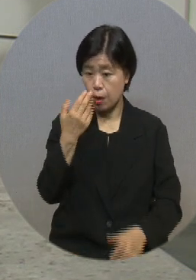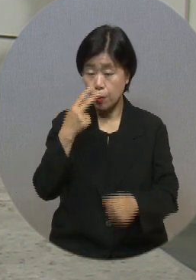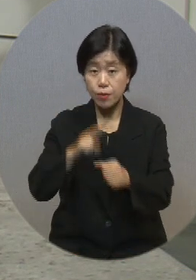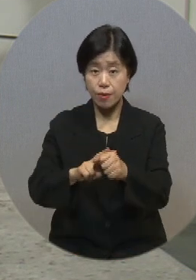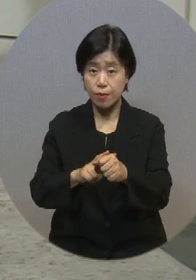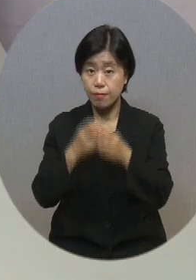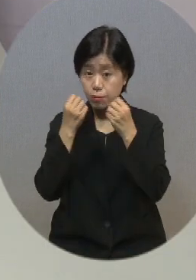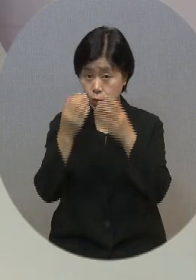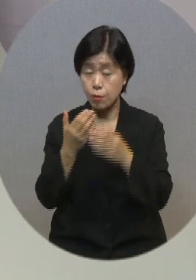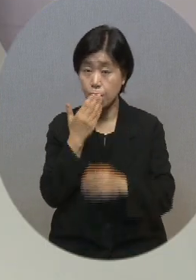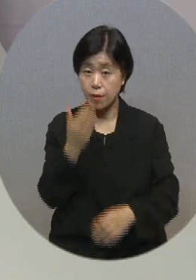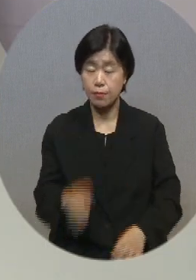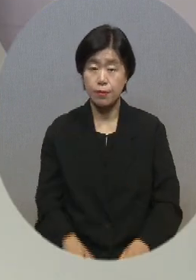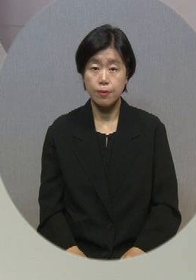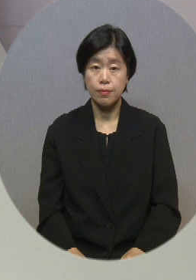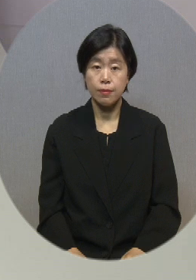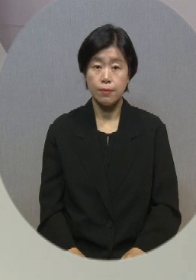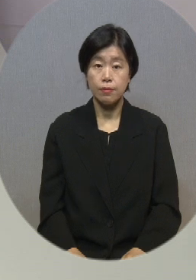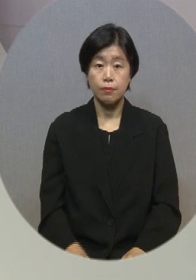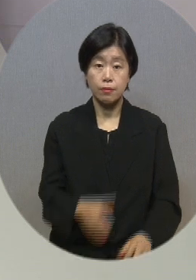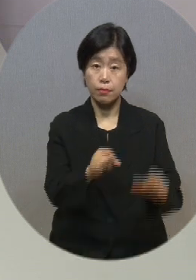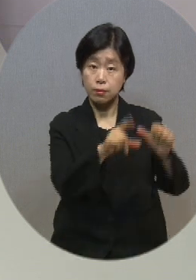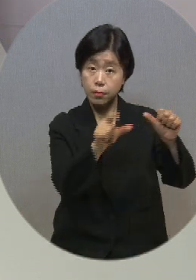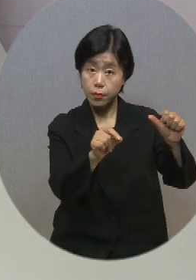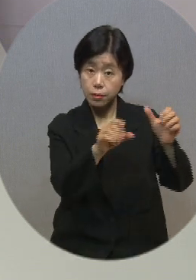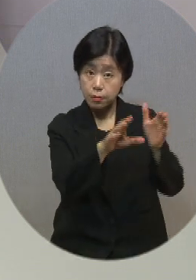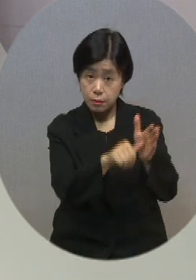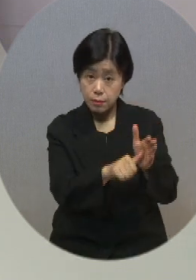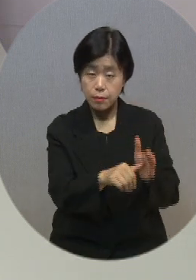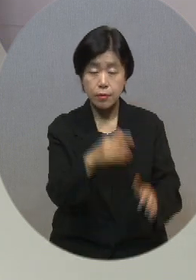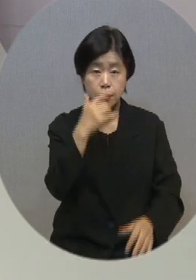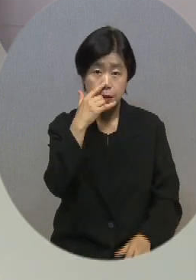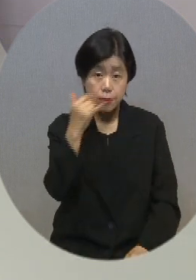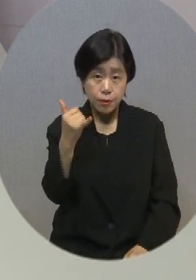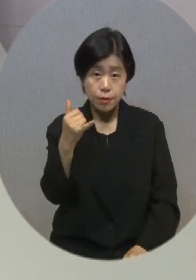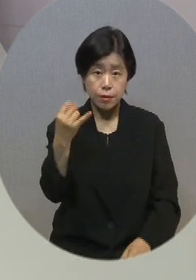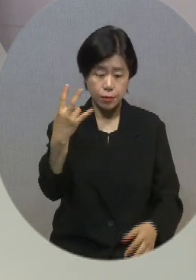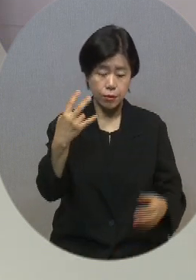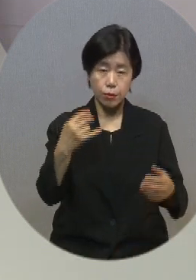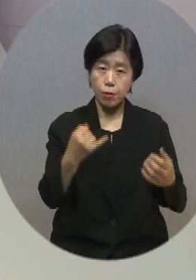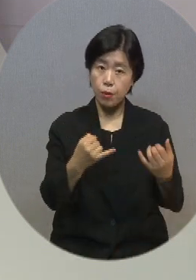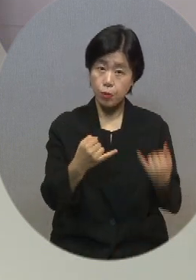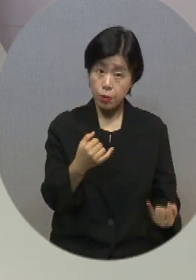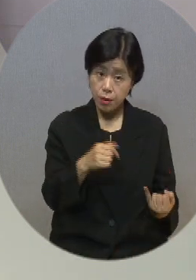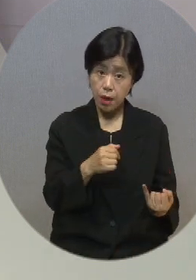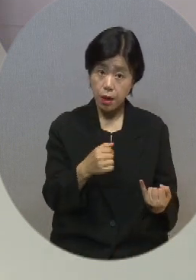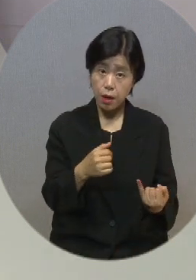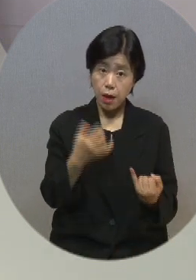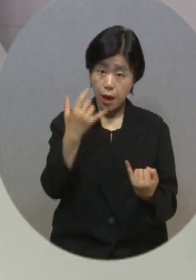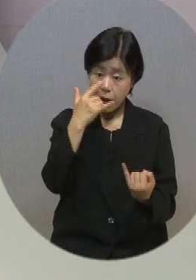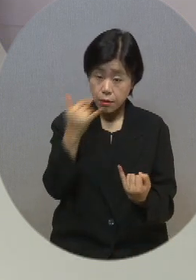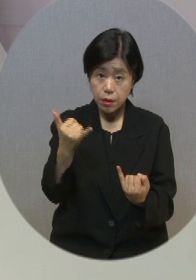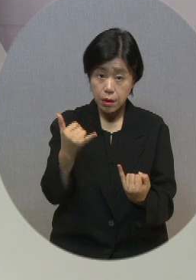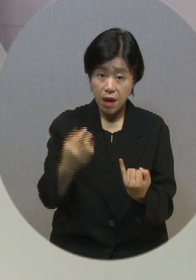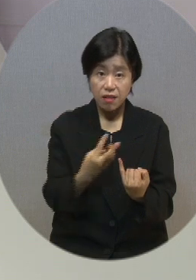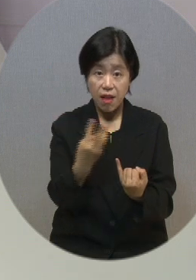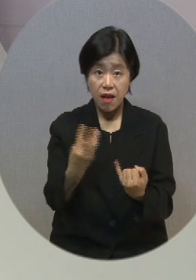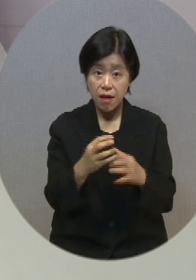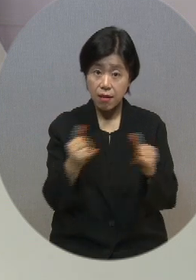있었던 것 같습니다. 네. 5월에 아버님, 어머님, 동생까지 그저 세 분이 모두 생일이 있었다고 그래요. 근데